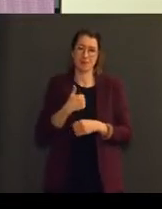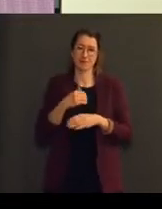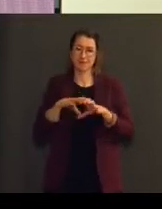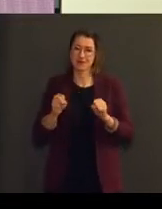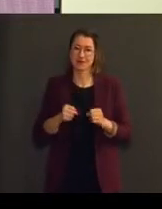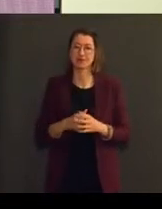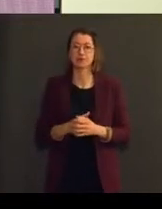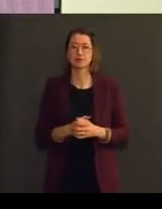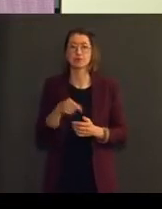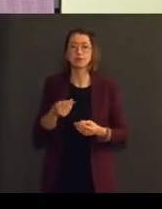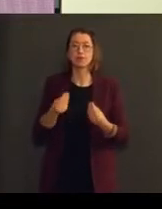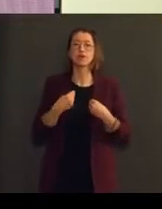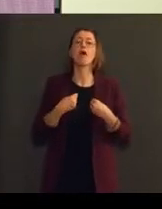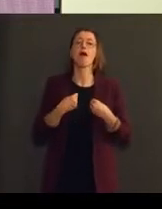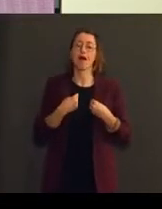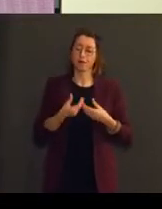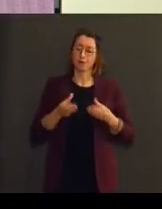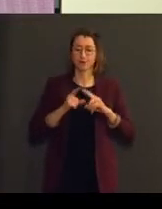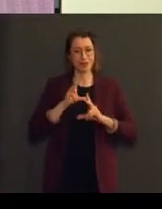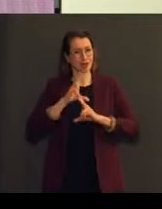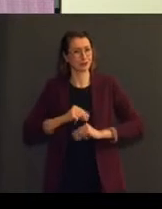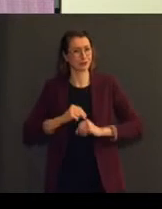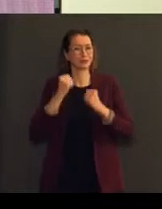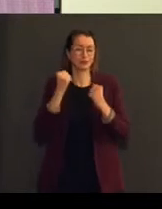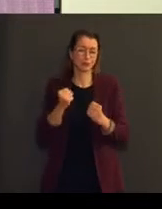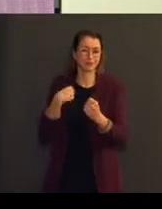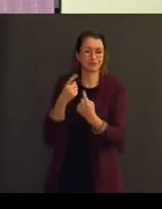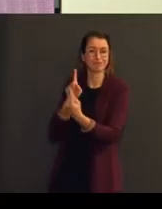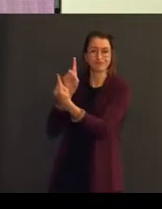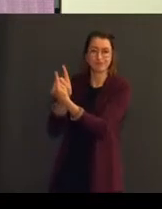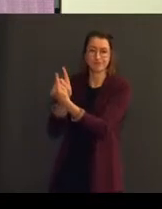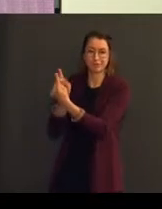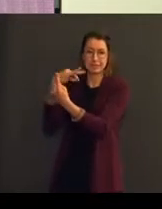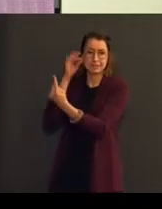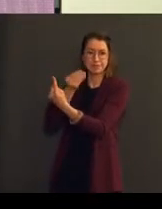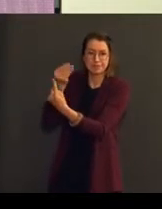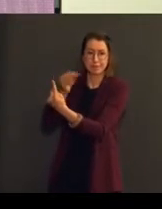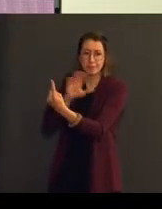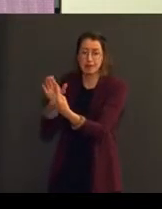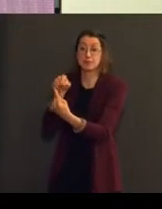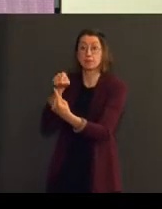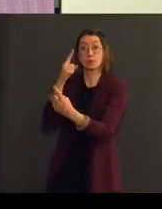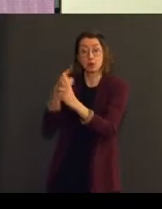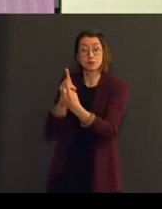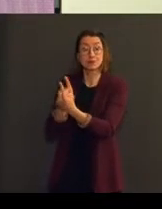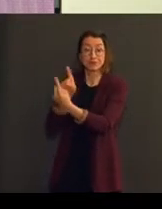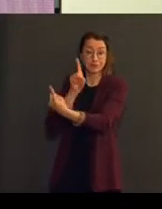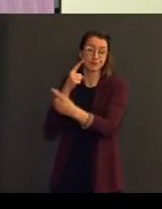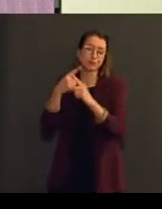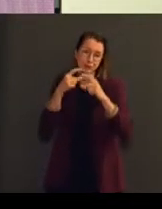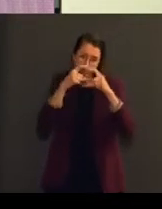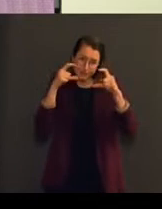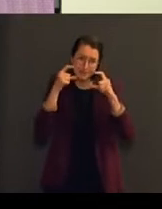plus bien sûr du maintien des distances entre les personnes, en plus bien sûr du port du masque. L'autotest ne permet pas de dire que vous n'êtes